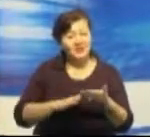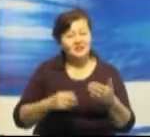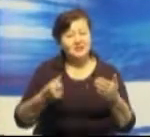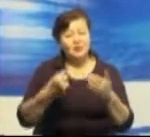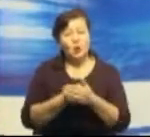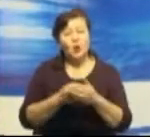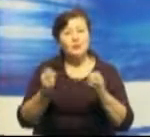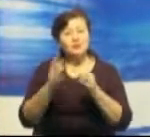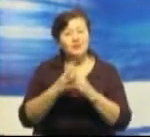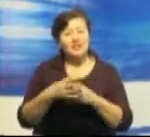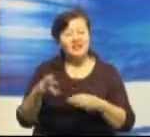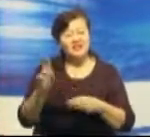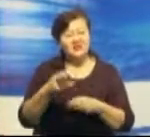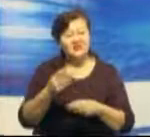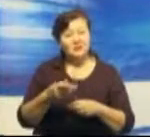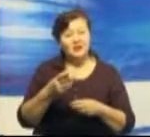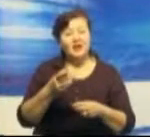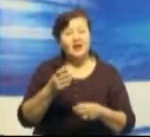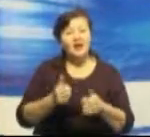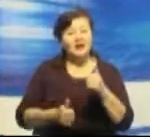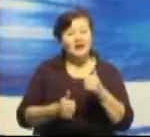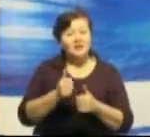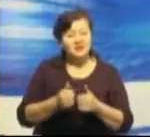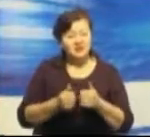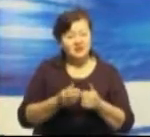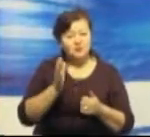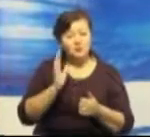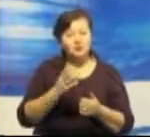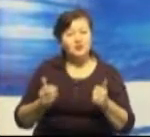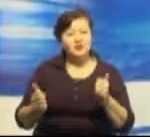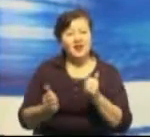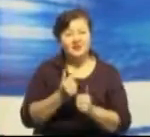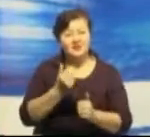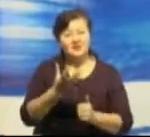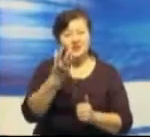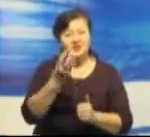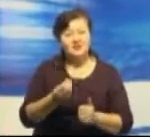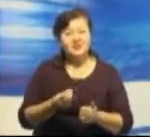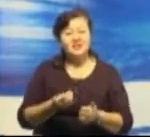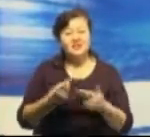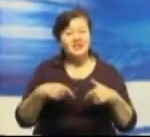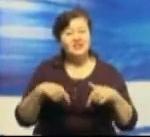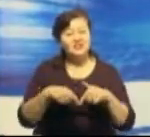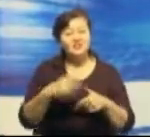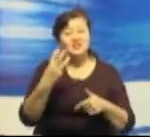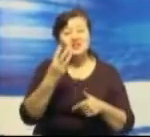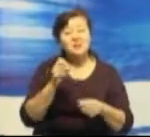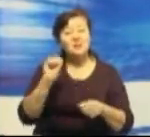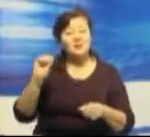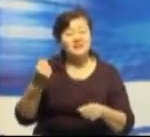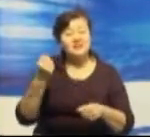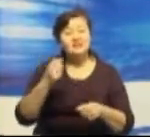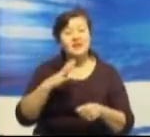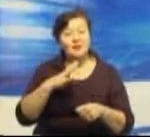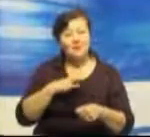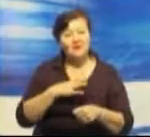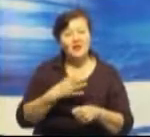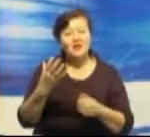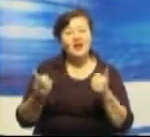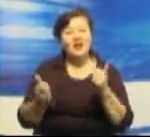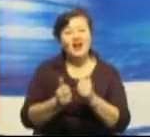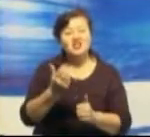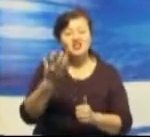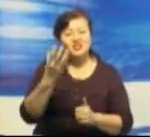15 декабря. Розыгрыши проводятся каждый день. Ежедневно победителями становятся 3 счастливчика. Сауле Багалиева, Карят